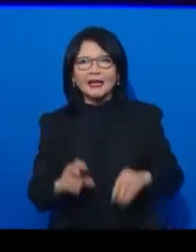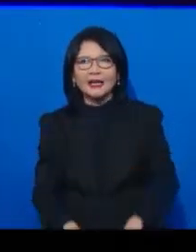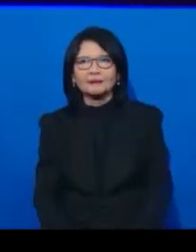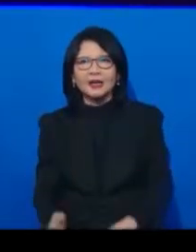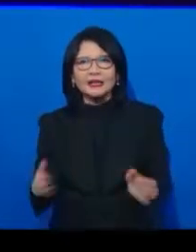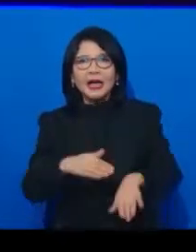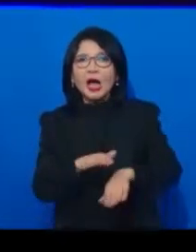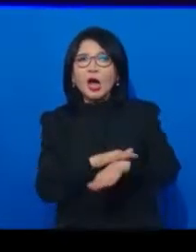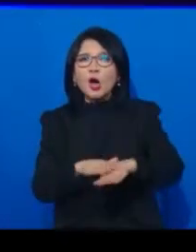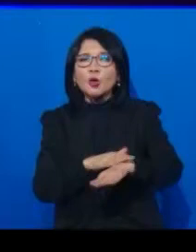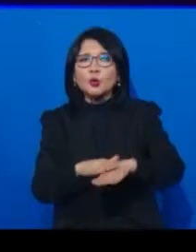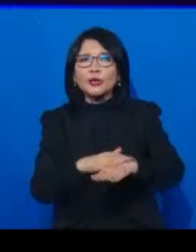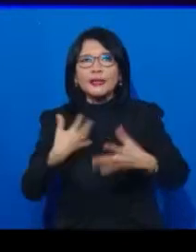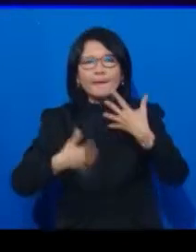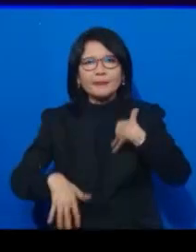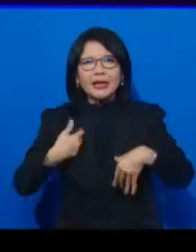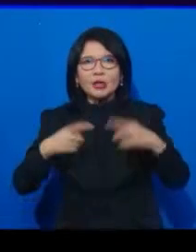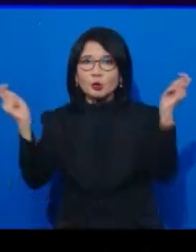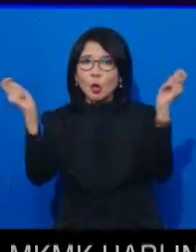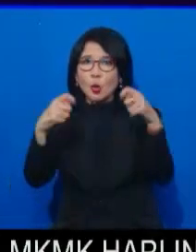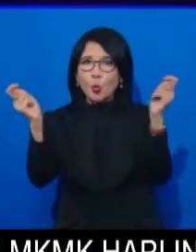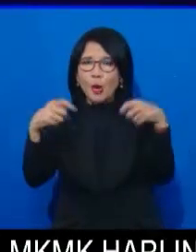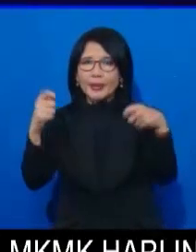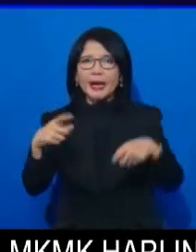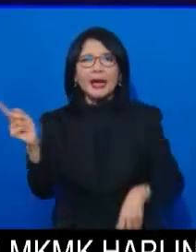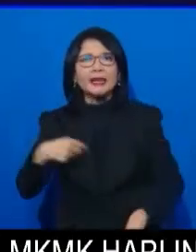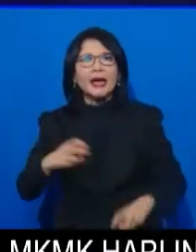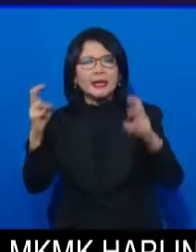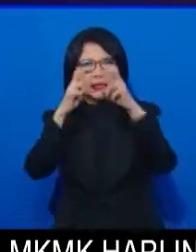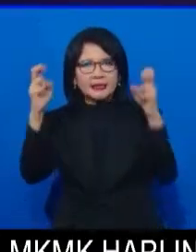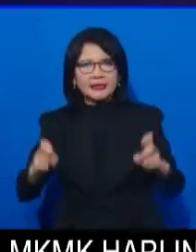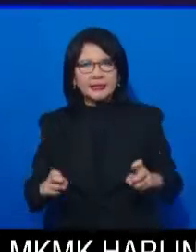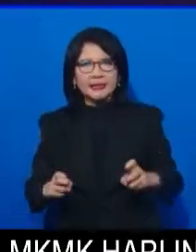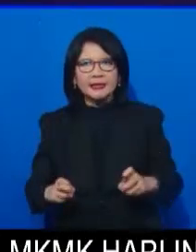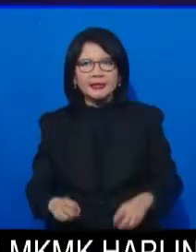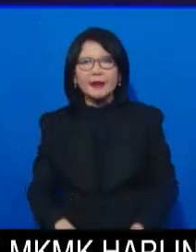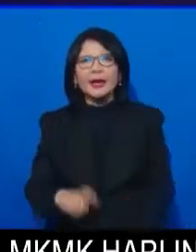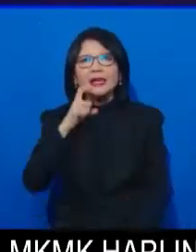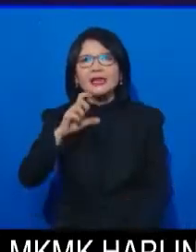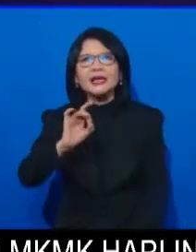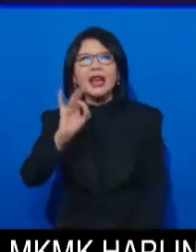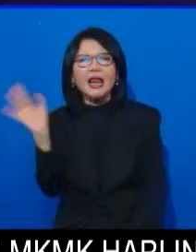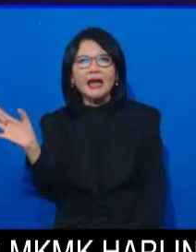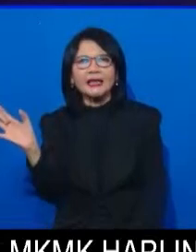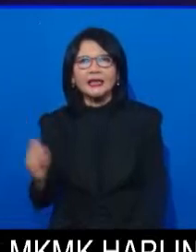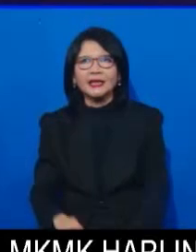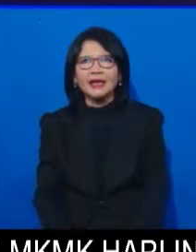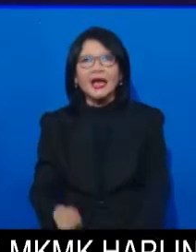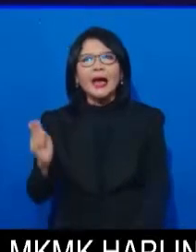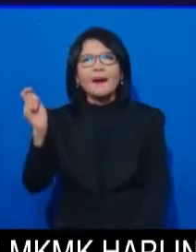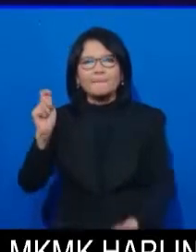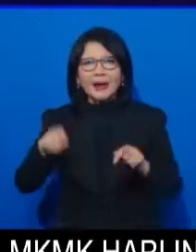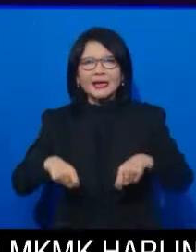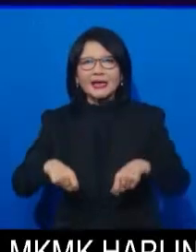sebagai bahan dasar wayang membuat seorang perajin wayang kulit asal Kediri menggunakan bahan alternatif untuk membuat wayang kulit berbahan kertas